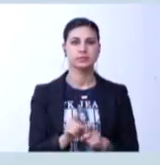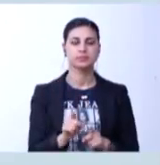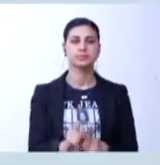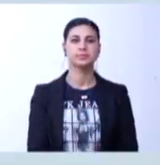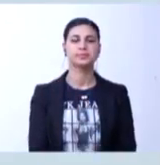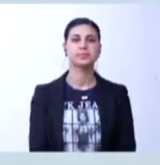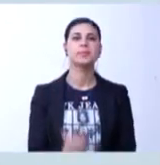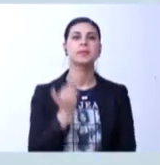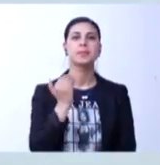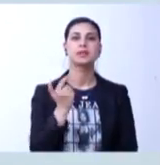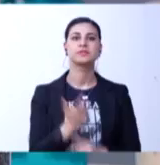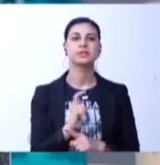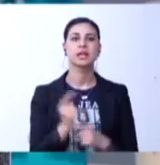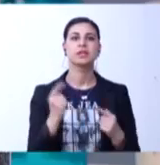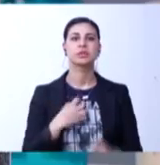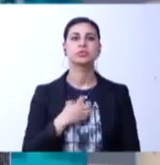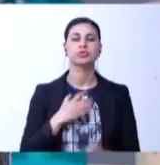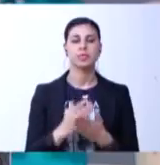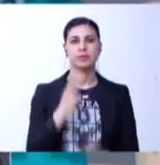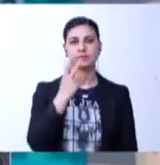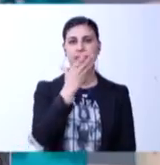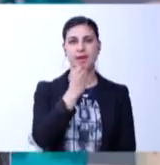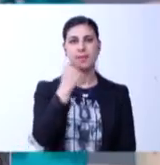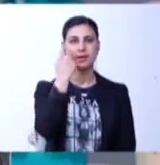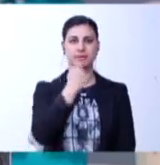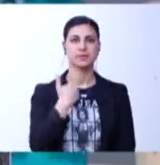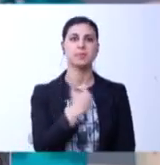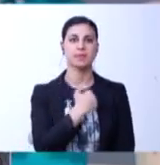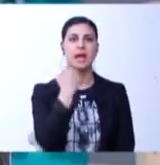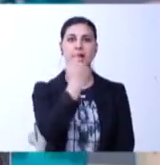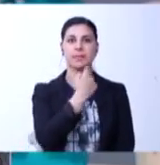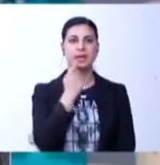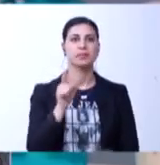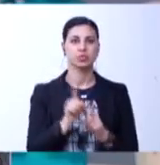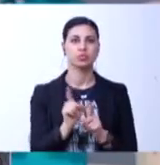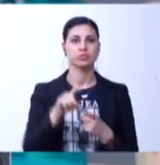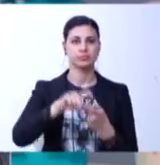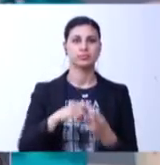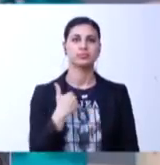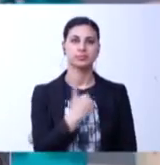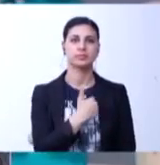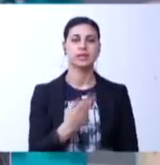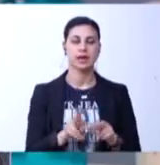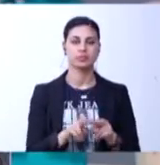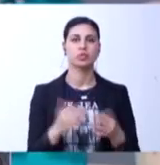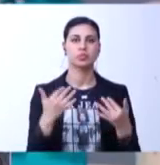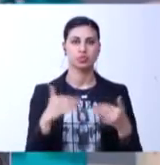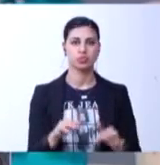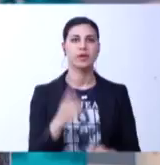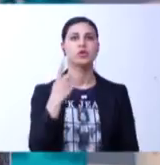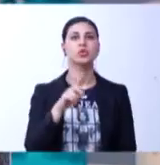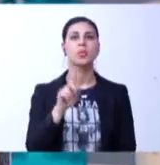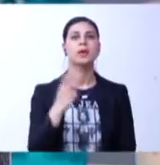ანუ მათთვის ძალიან დიდი მნიშვნელობა აქვს ვიზუალი და უკვე მიხვდნენ, რომ ვიზუალთან ერთად ეს ჯანმრთელობასაც დიდ ზიანს აყენებს, ამიტომაც უკვე